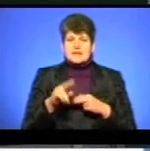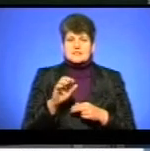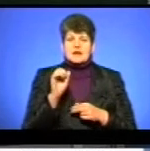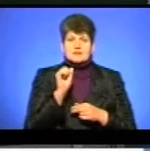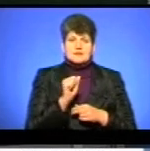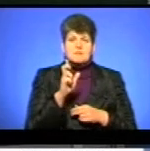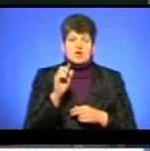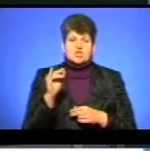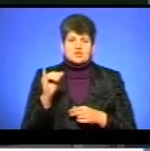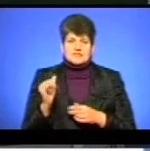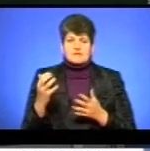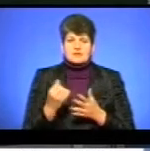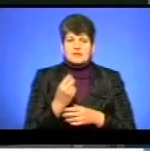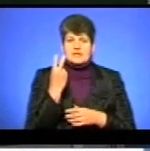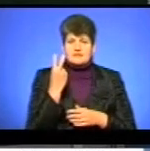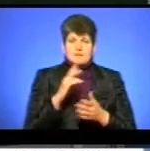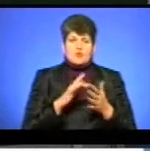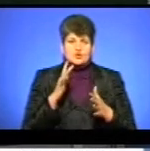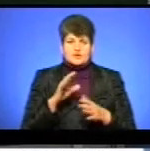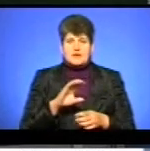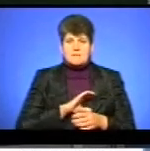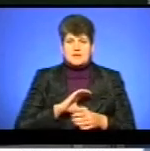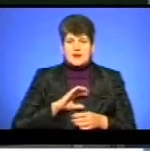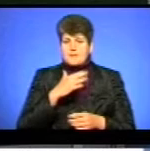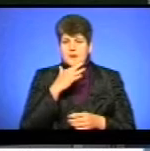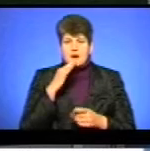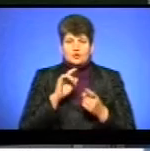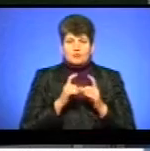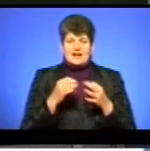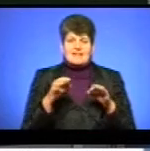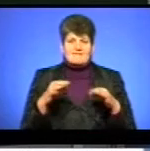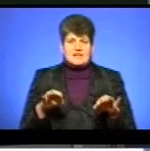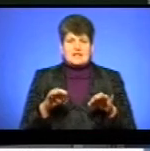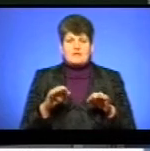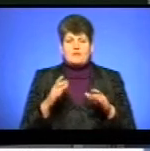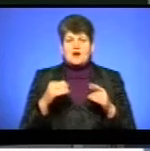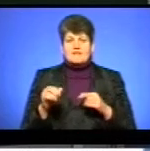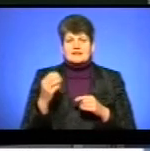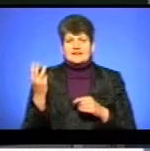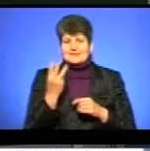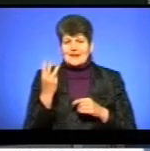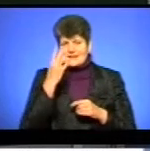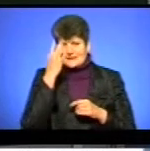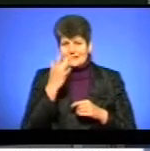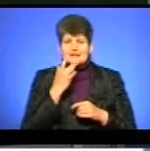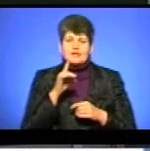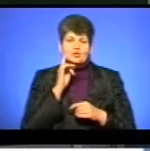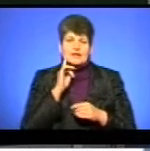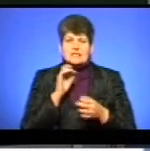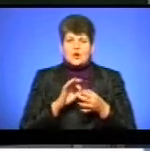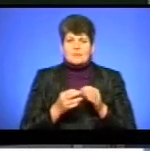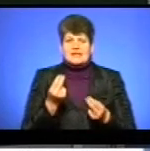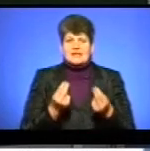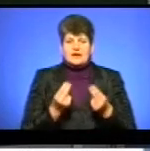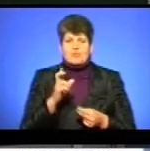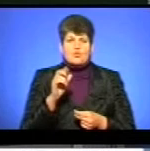Анастасія Бачинська виборола 2 бронзові медалі із багатоборства та у вільних вправах на третіх літніх юнацьких олімпійських